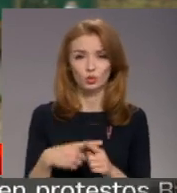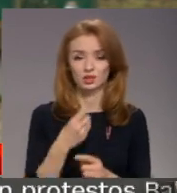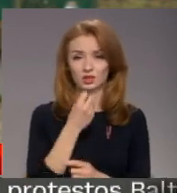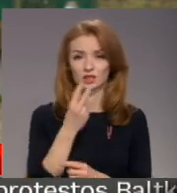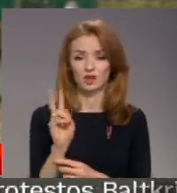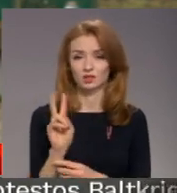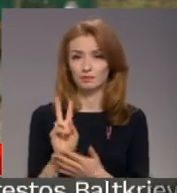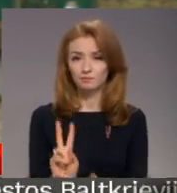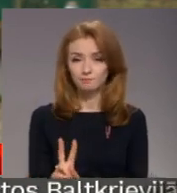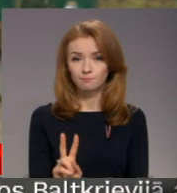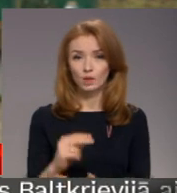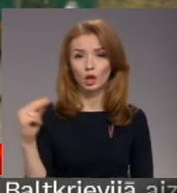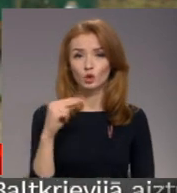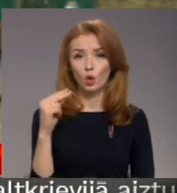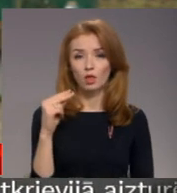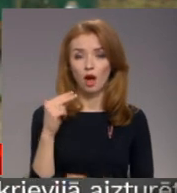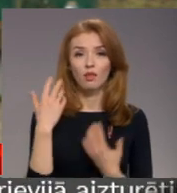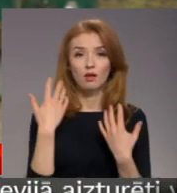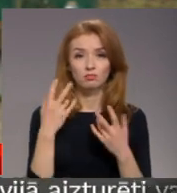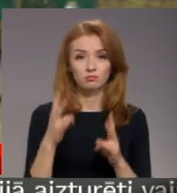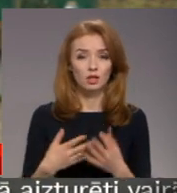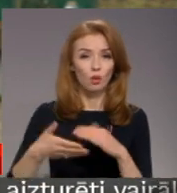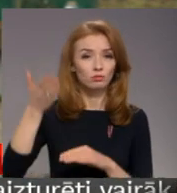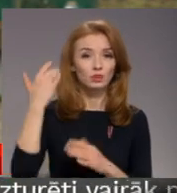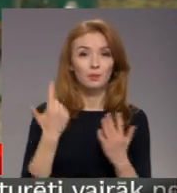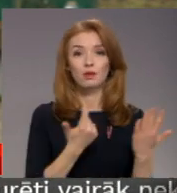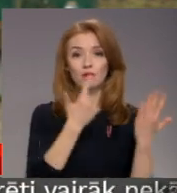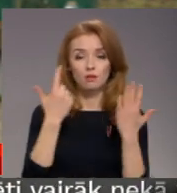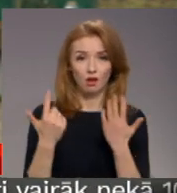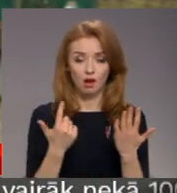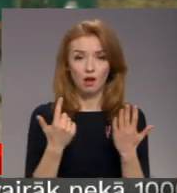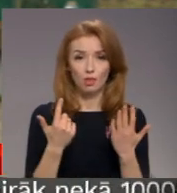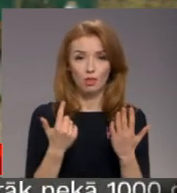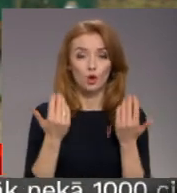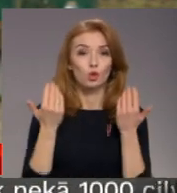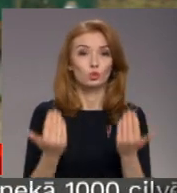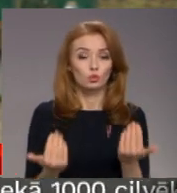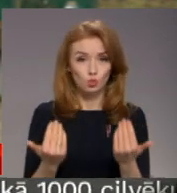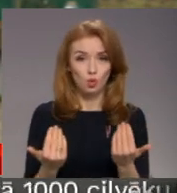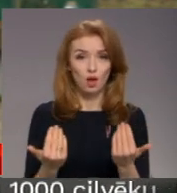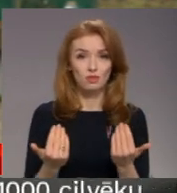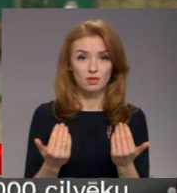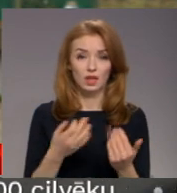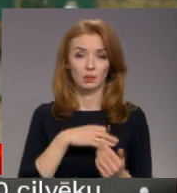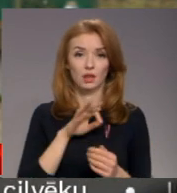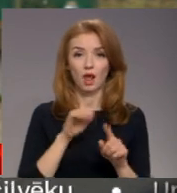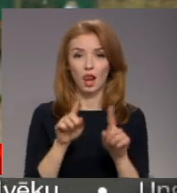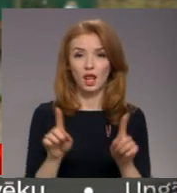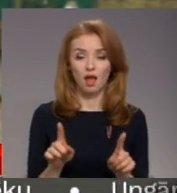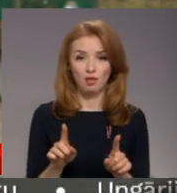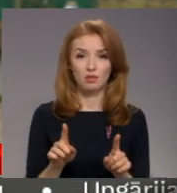piemiņai. Zolitūdes traģēdijai apritēs 7 gadi. Neilgi pirms tam šodien lietas dalībnieki beidzot